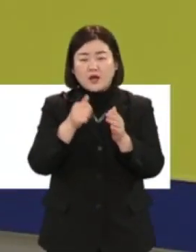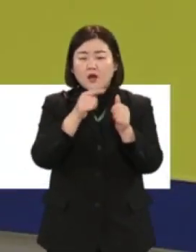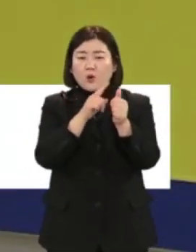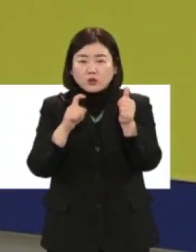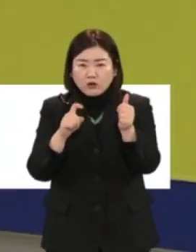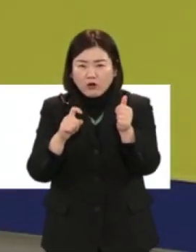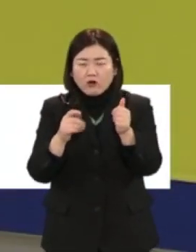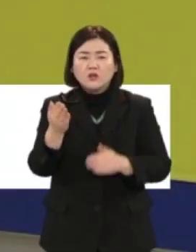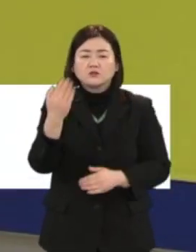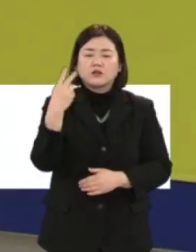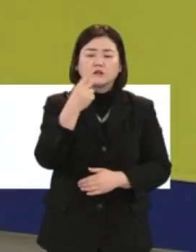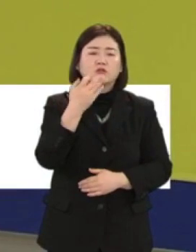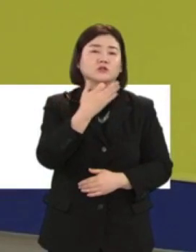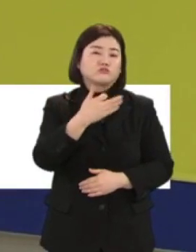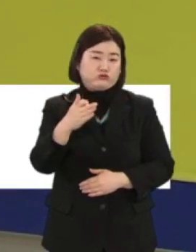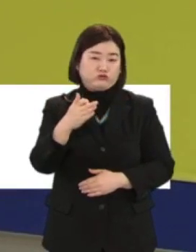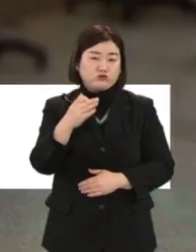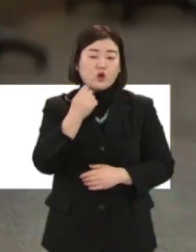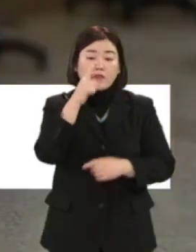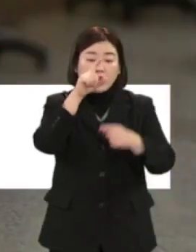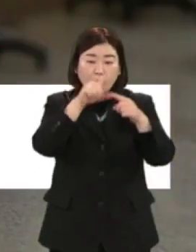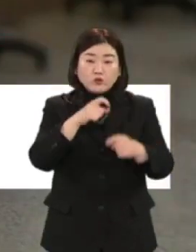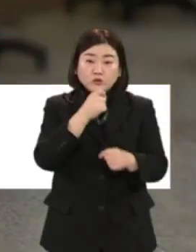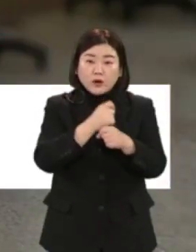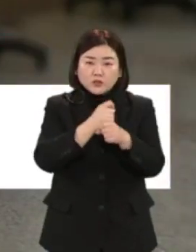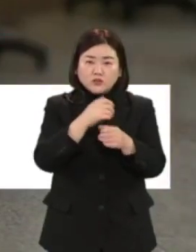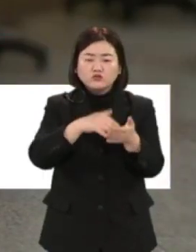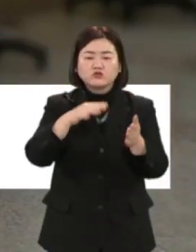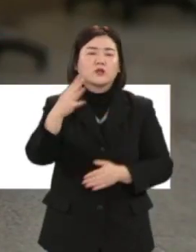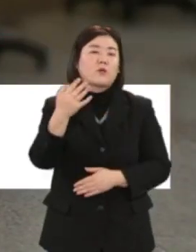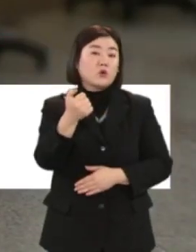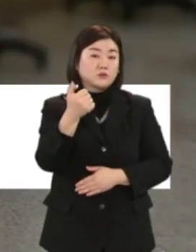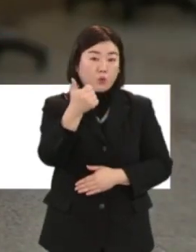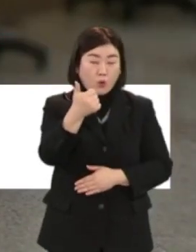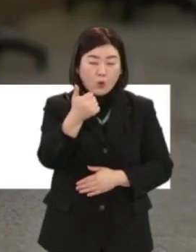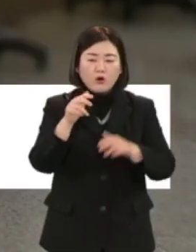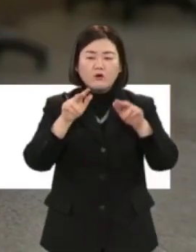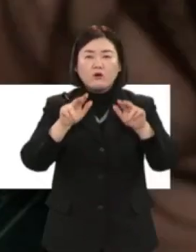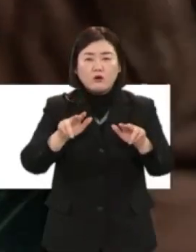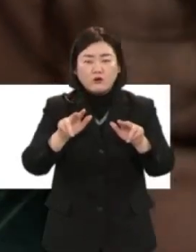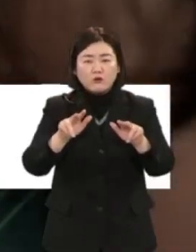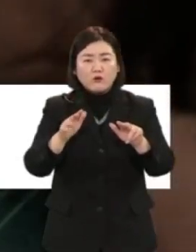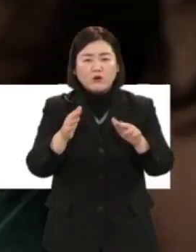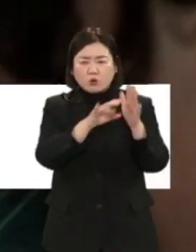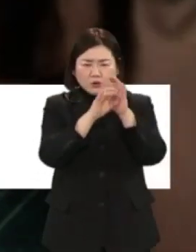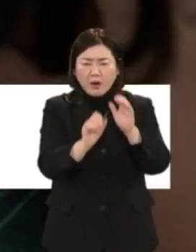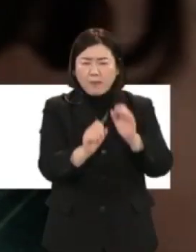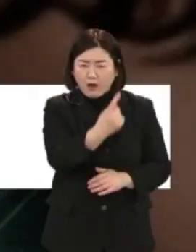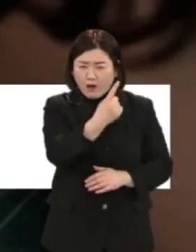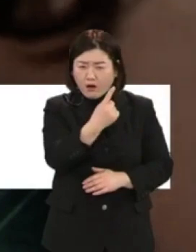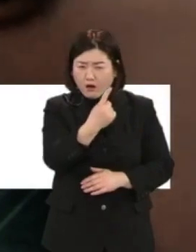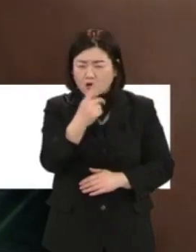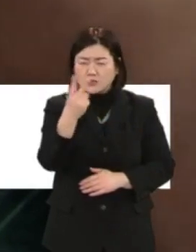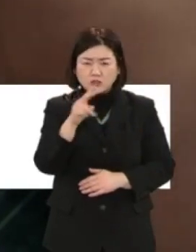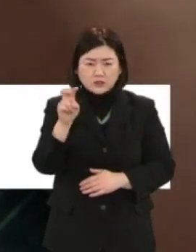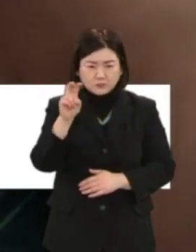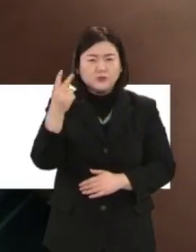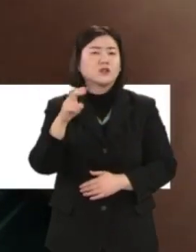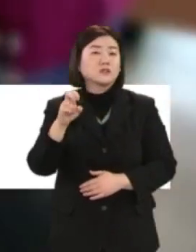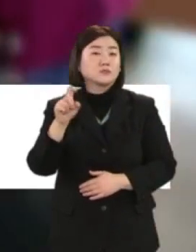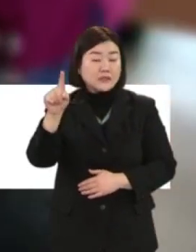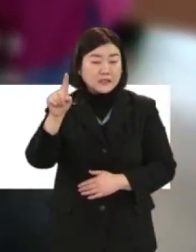홍성군의 경우 지난 2019년 월평균 400 쉰 5건이었던 여권 발급량이 코로나19 팬데믹이 있던